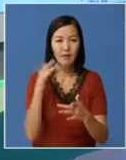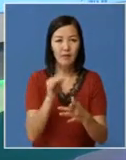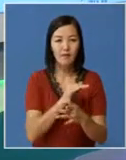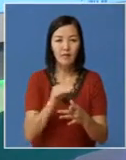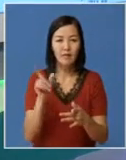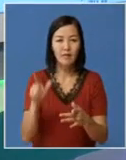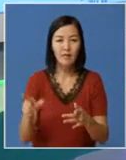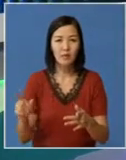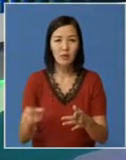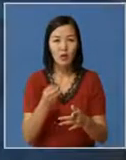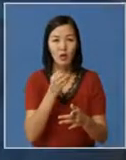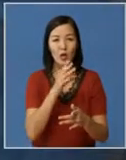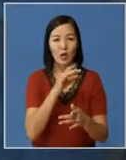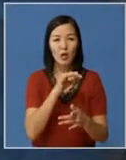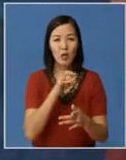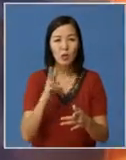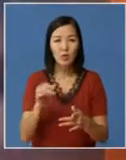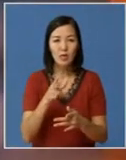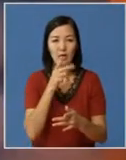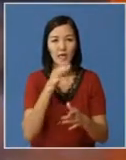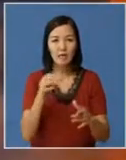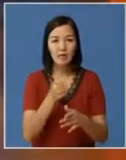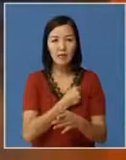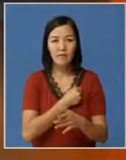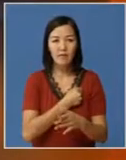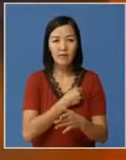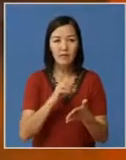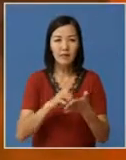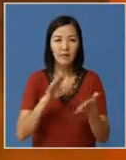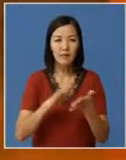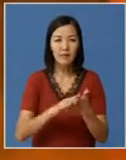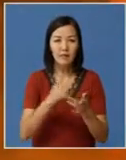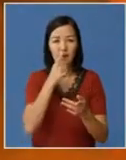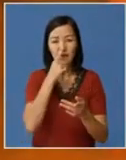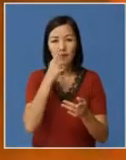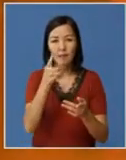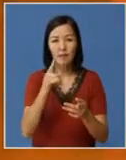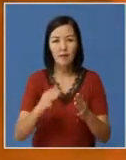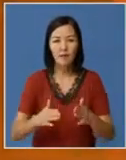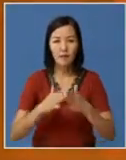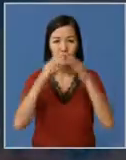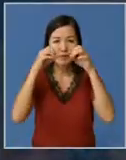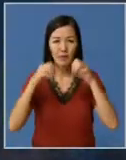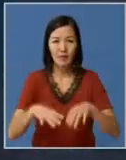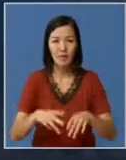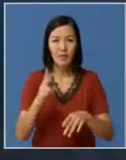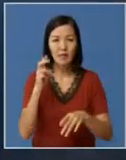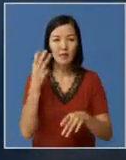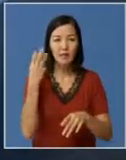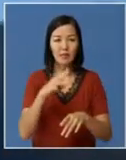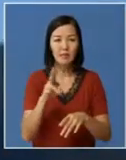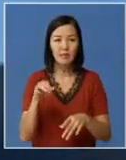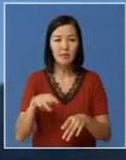лица. Южнокорейские военные, как сообщается, зафиксировали ракеты с малой дальностью полета. Снаряды преодолели расстояние в